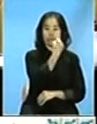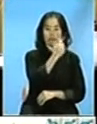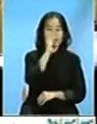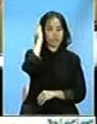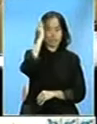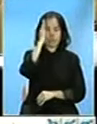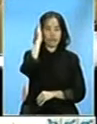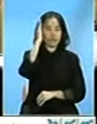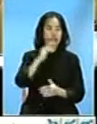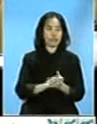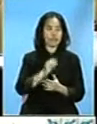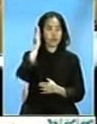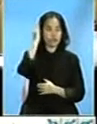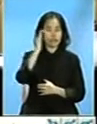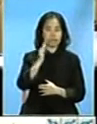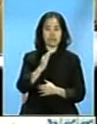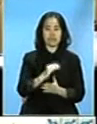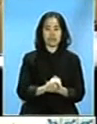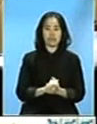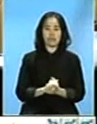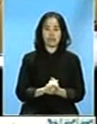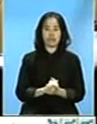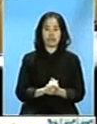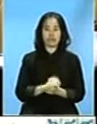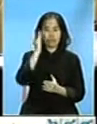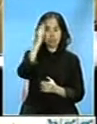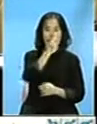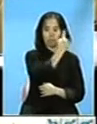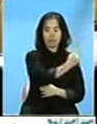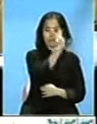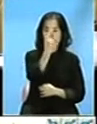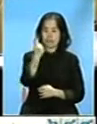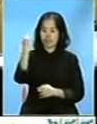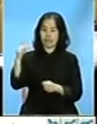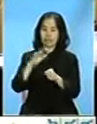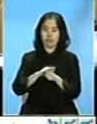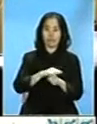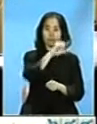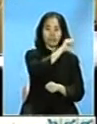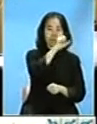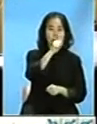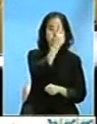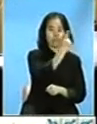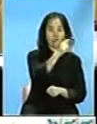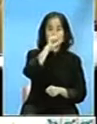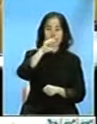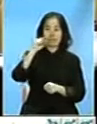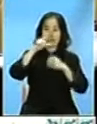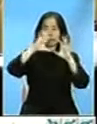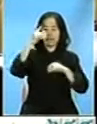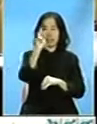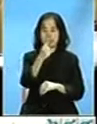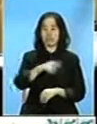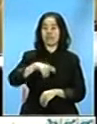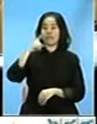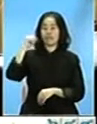นคราวนี้เอา2คนก่อนนะต่อไปฝ่ายละคนนะนะครับท่านต่อไปก็ท่านนัทบรรทัดฐานแล้วต่อด้วย